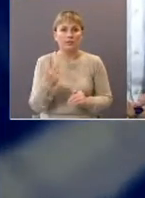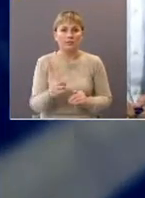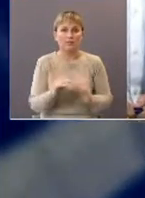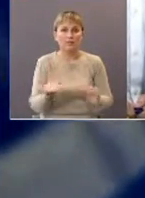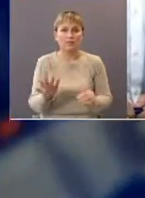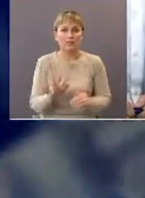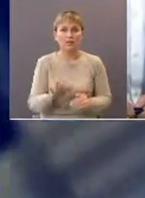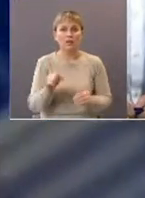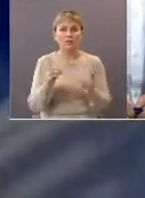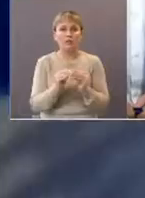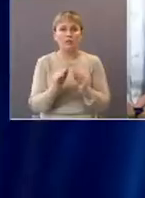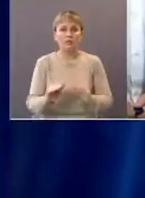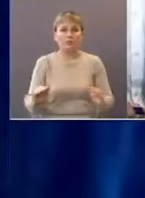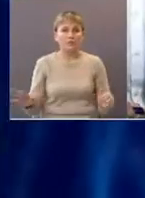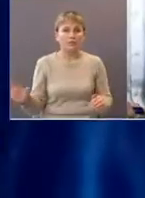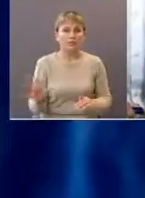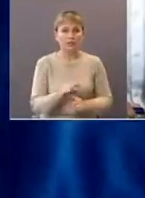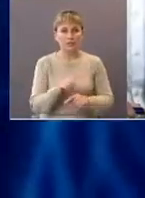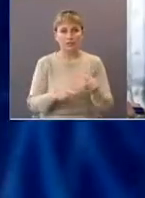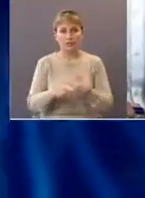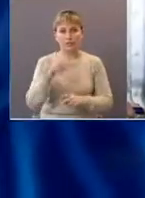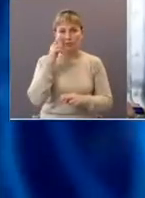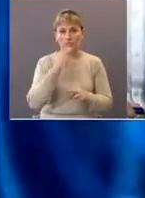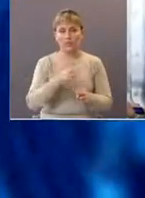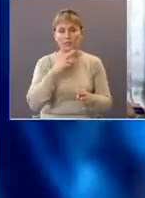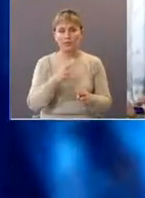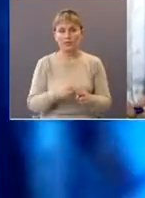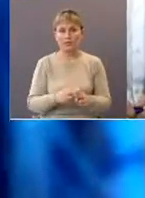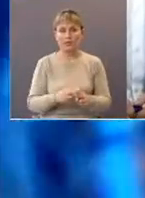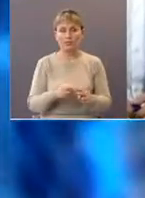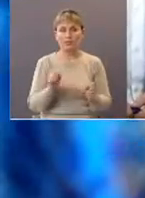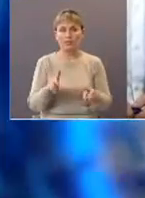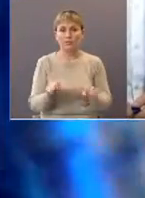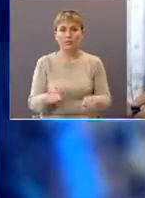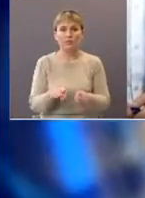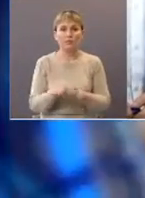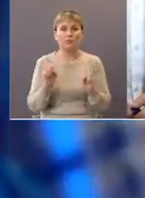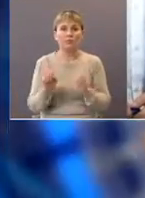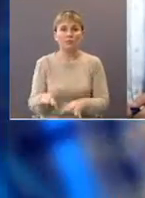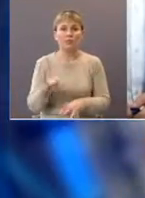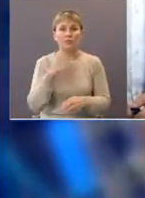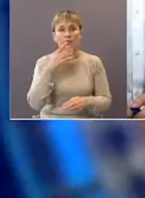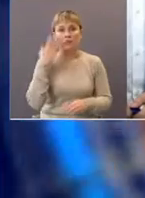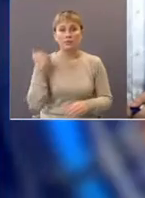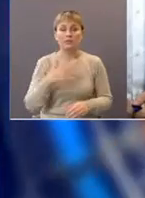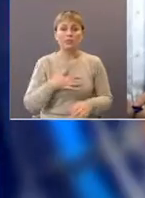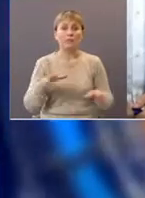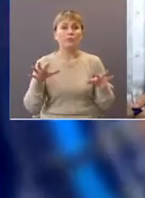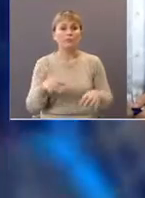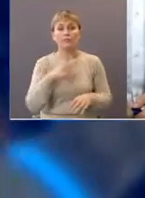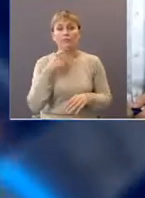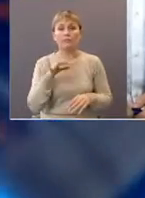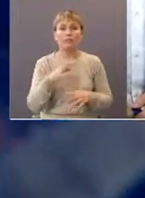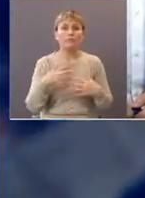не один и не двое детишек, а 10. 10 малышей, плоть от плоти. Буквально на днях наш президент говорил